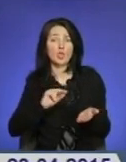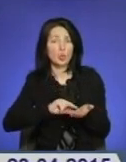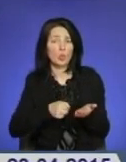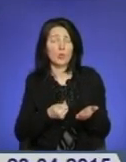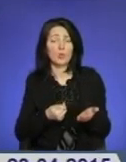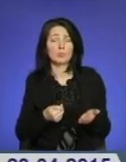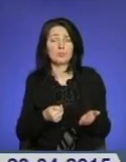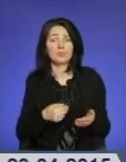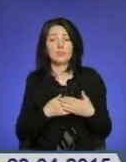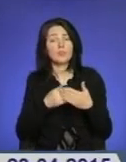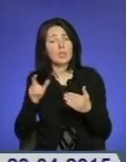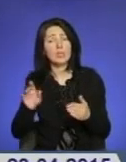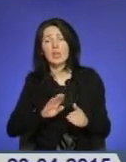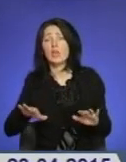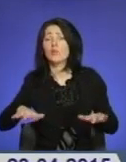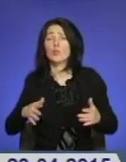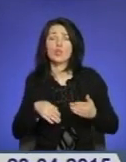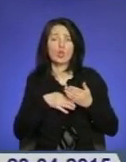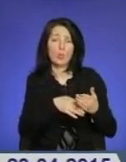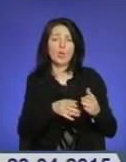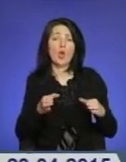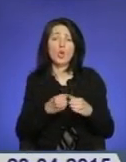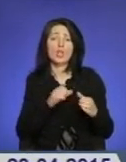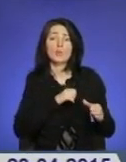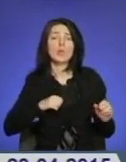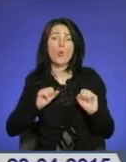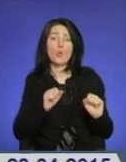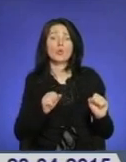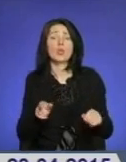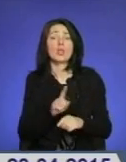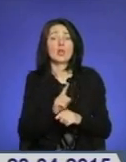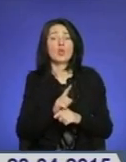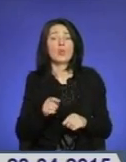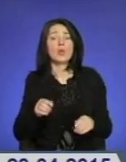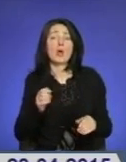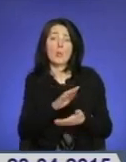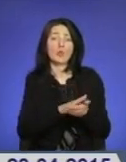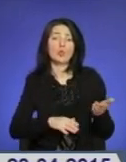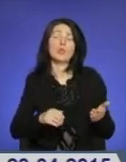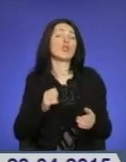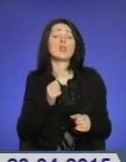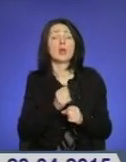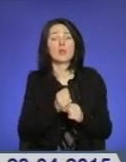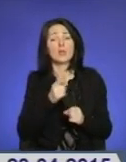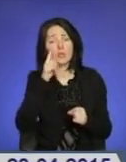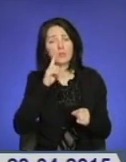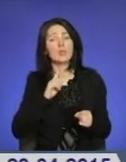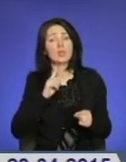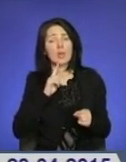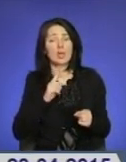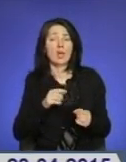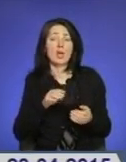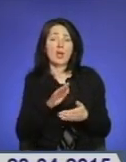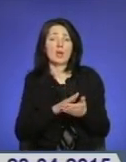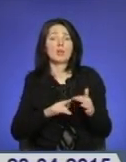Волонтери не втомлюються допомагати. У штабі самооборони Тернополя продовжують виготовляти смаколики, сувеніри, проводити акції. А зараз на прохання